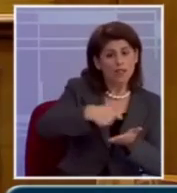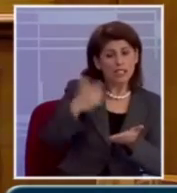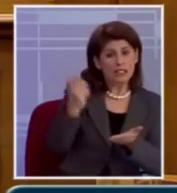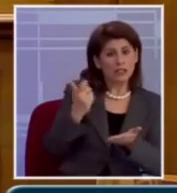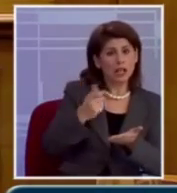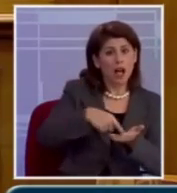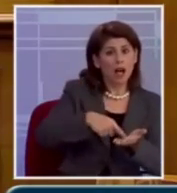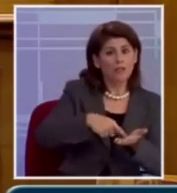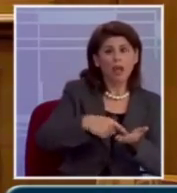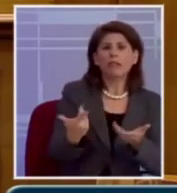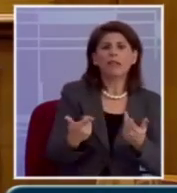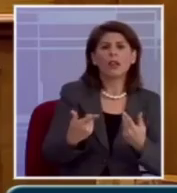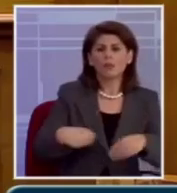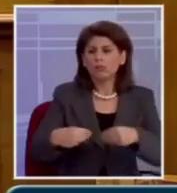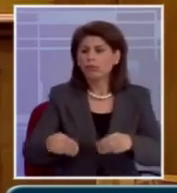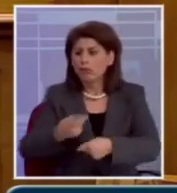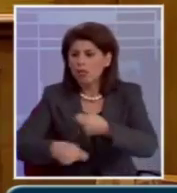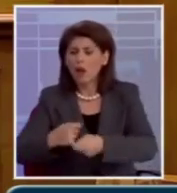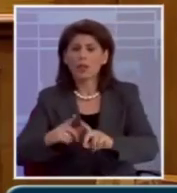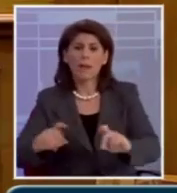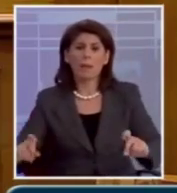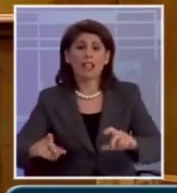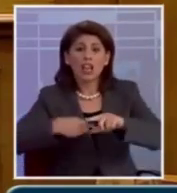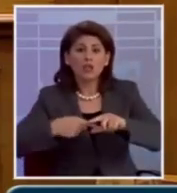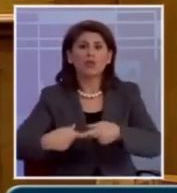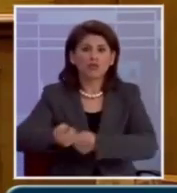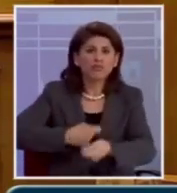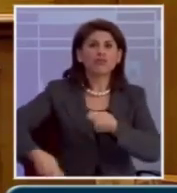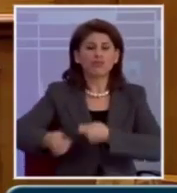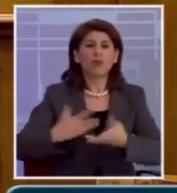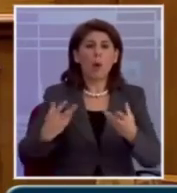οι δράσεις που λέμε έχουν και αυτές,